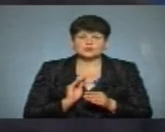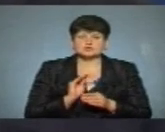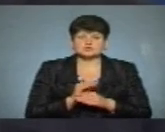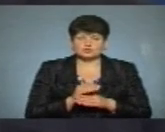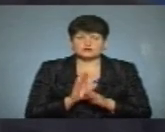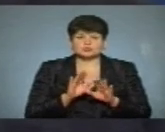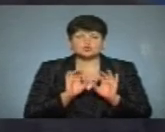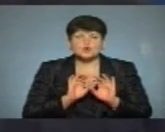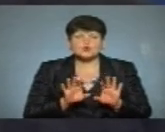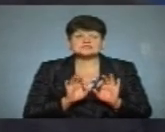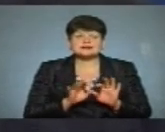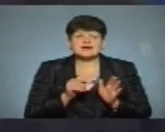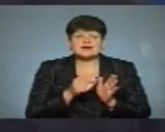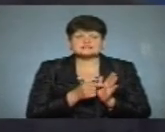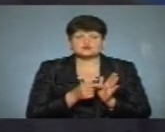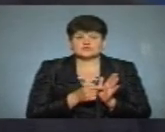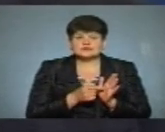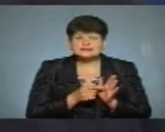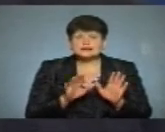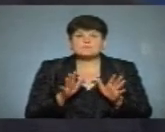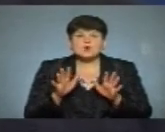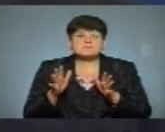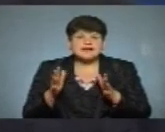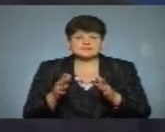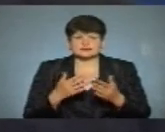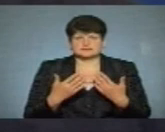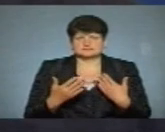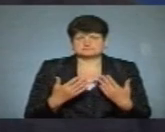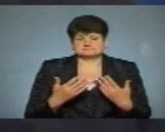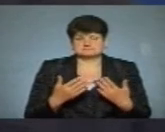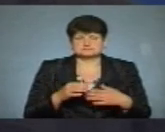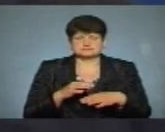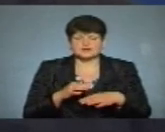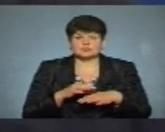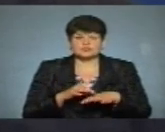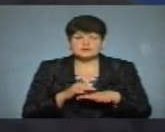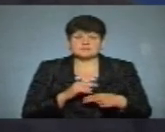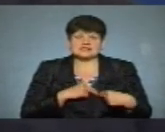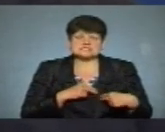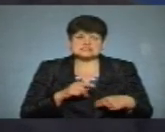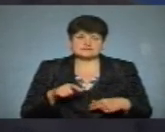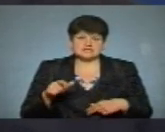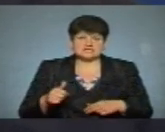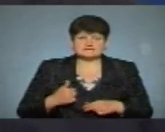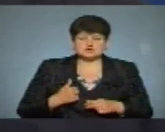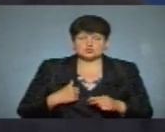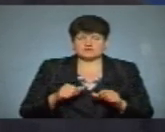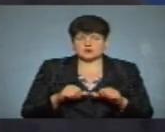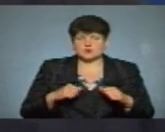будуть роз'яснювати моменти поведінки як самих абітурієнтів, так і працівників військових